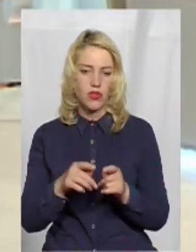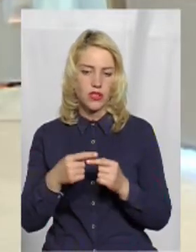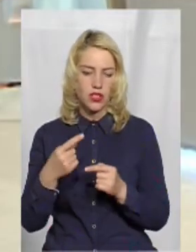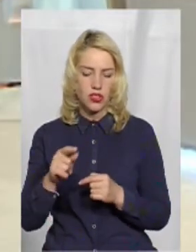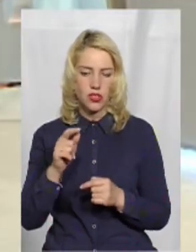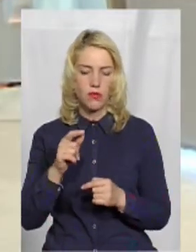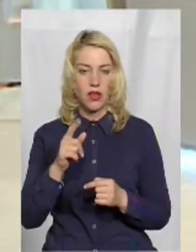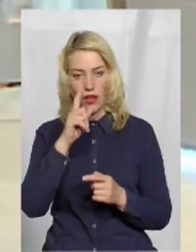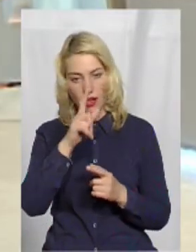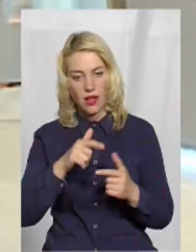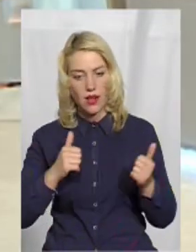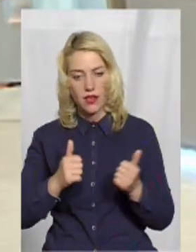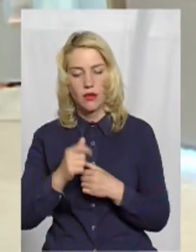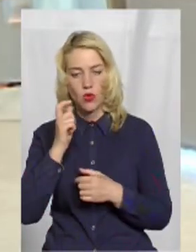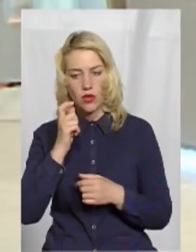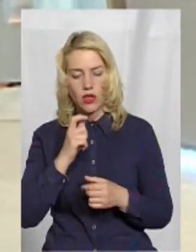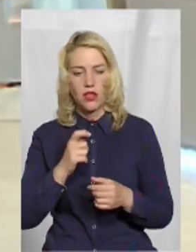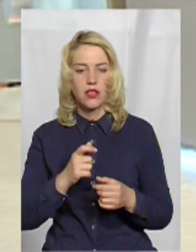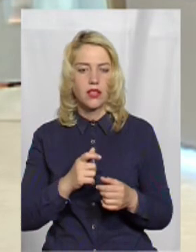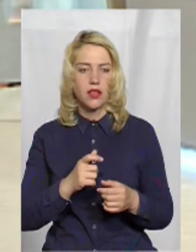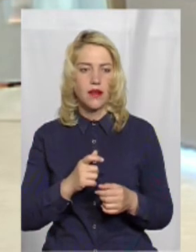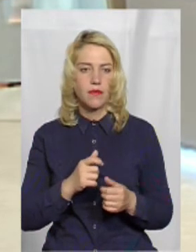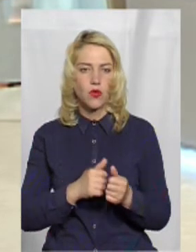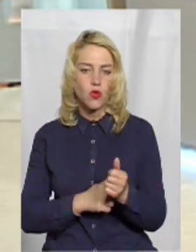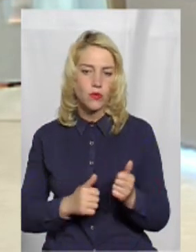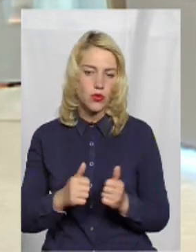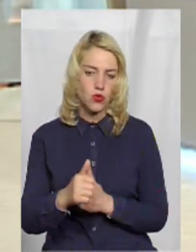Україна зараз домінує саме в тенденціях, в прилісті,